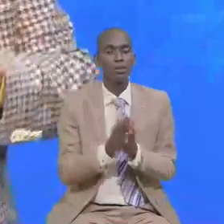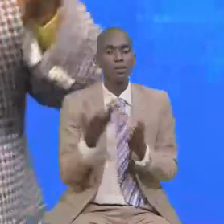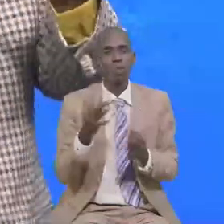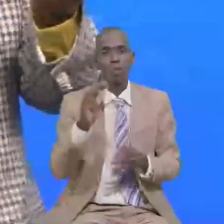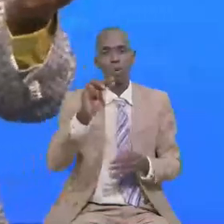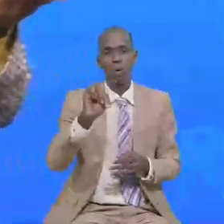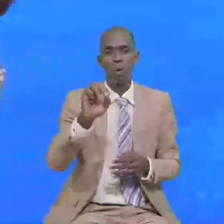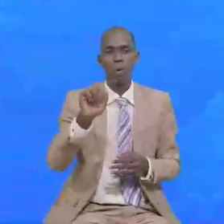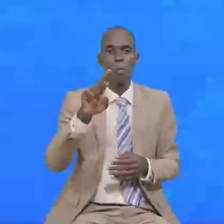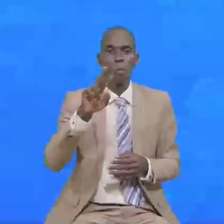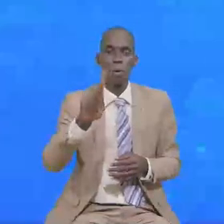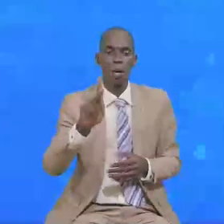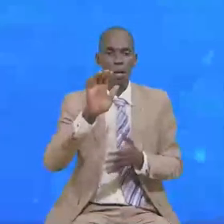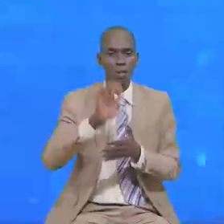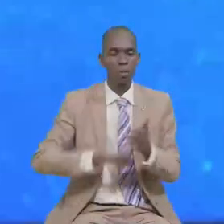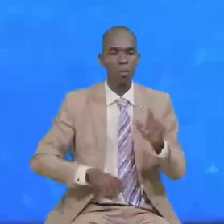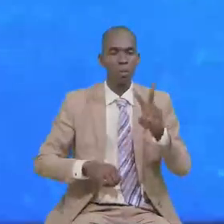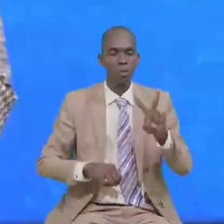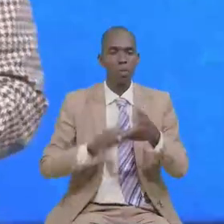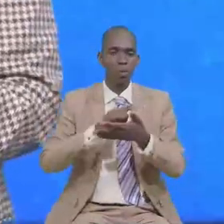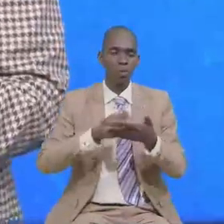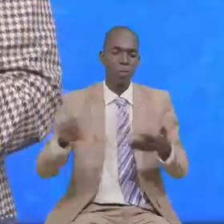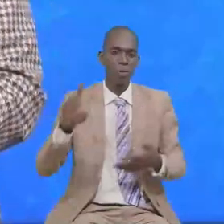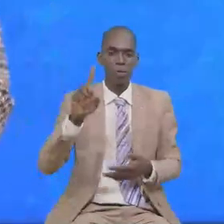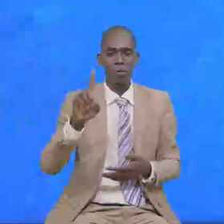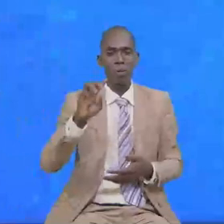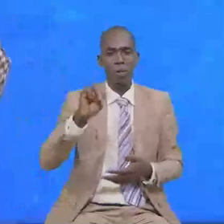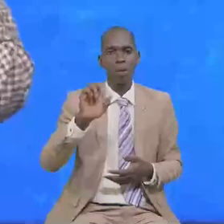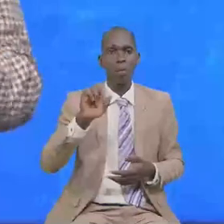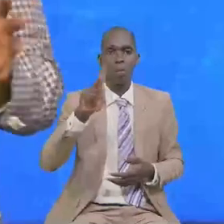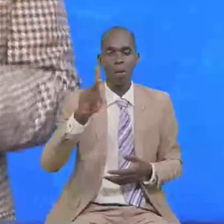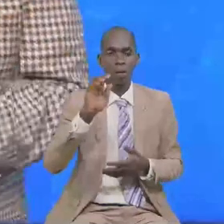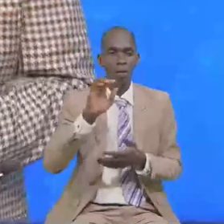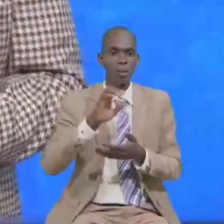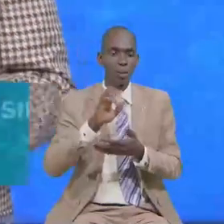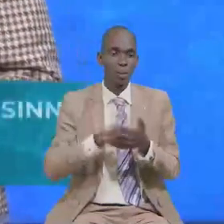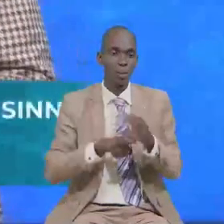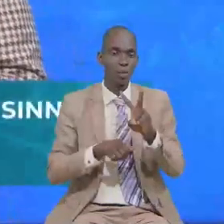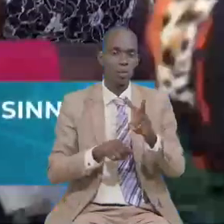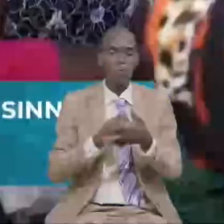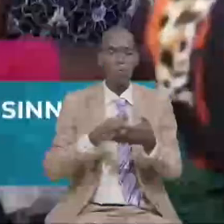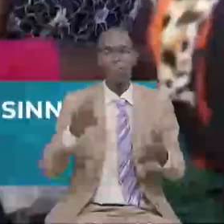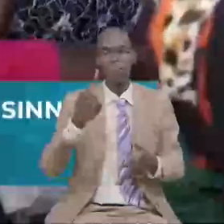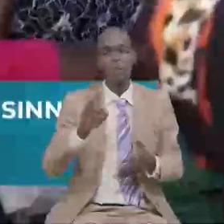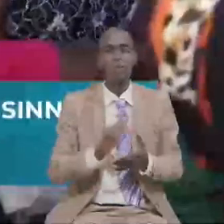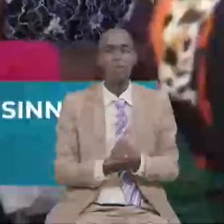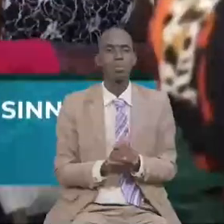Allons à Marc chapitre 2, verset 1. Marc 2, verset 1.